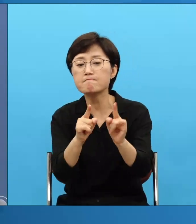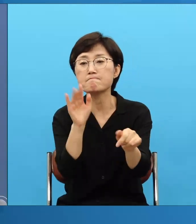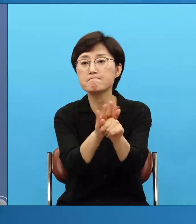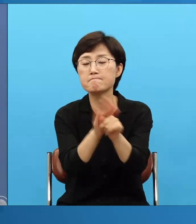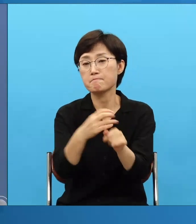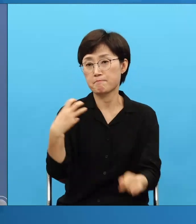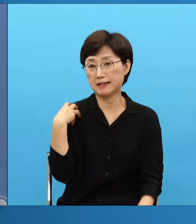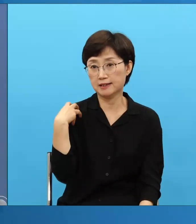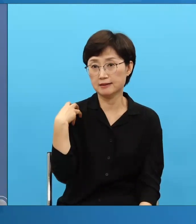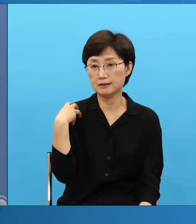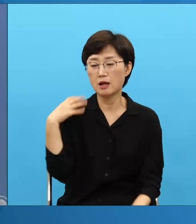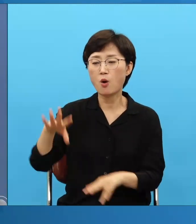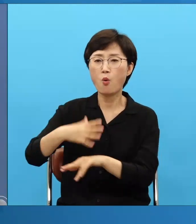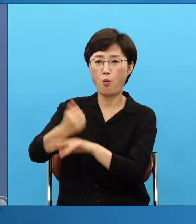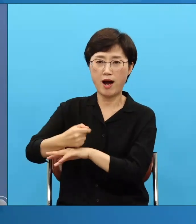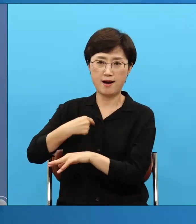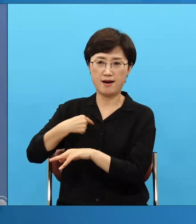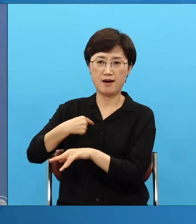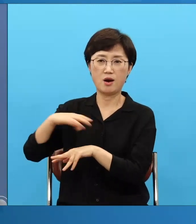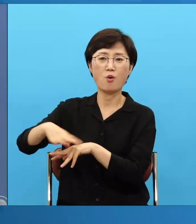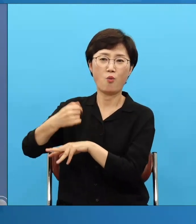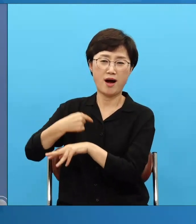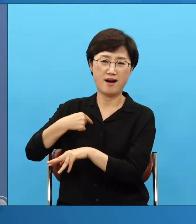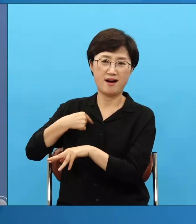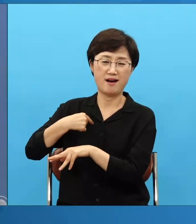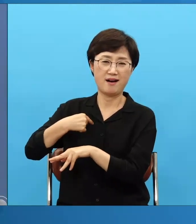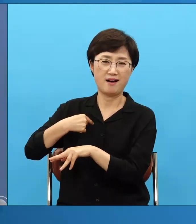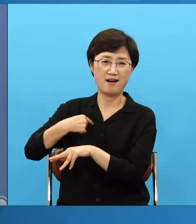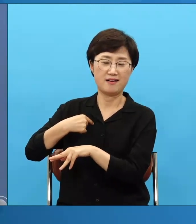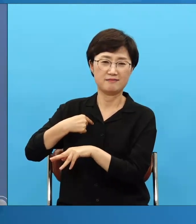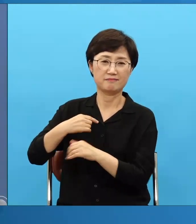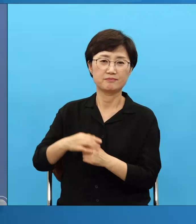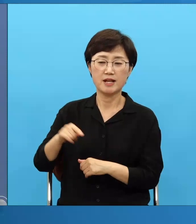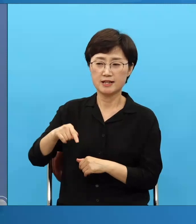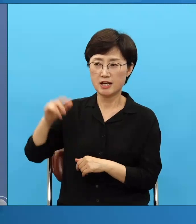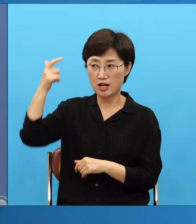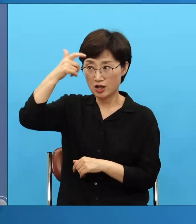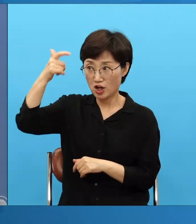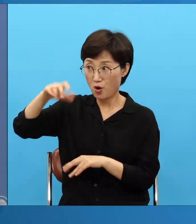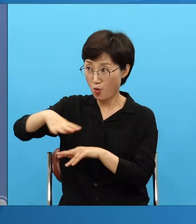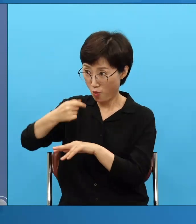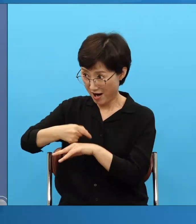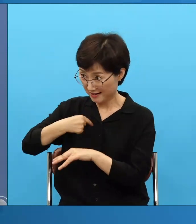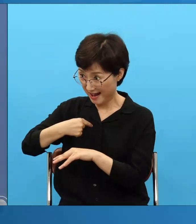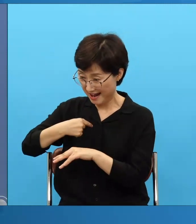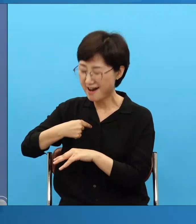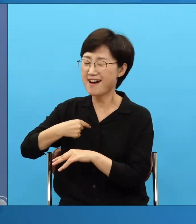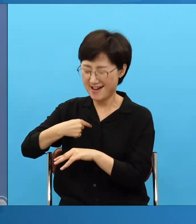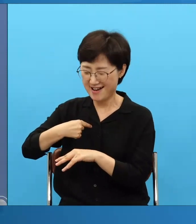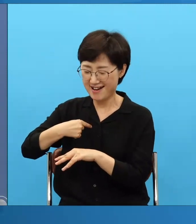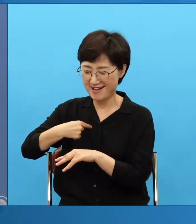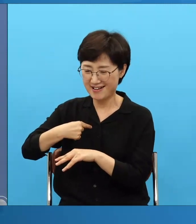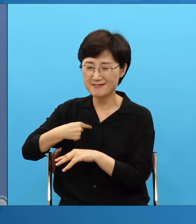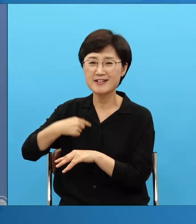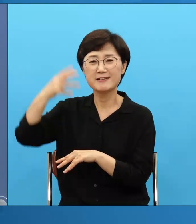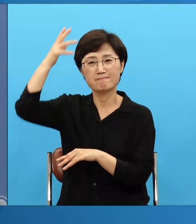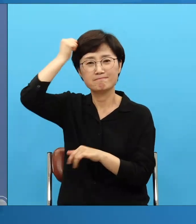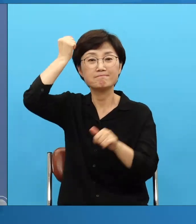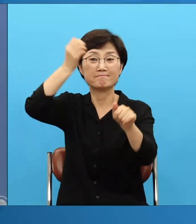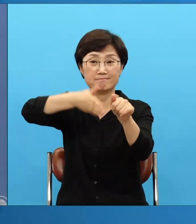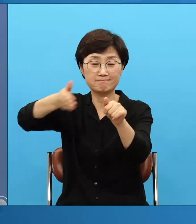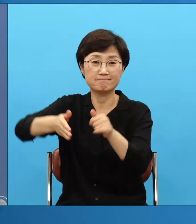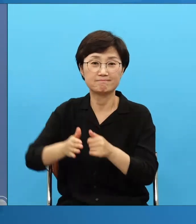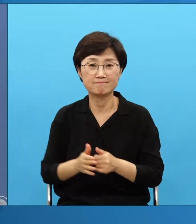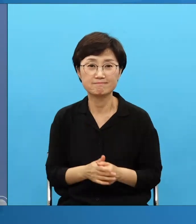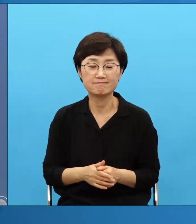possess the things the earthly things of this world, but to really save others. 이 축복을 가지고 있어야 돼요. And with that blessing, you have to really 틀림없습니다. possess 그러면 역사 that. 일어나게 돼 있어요. Then